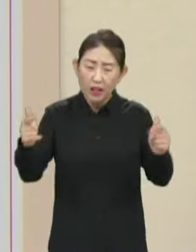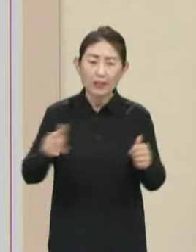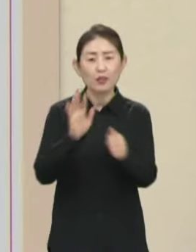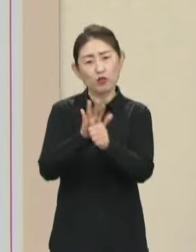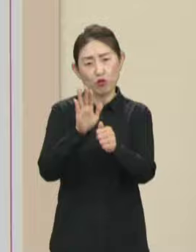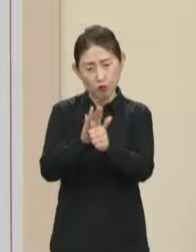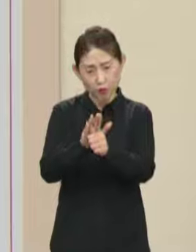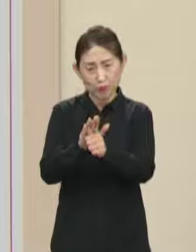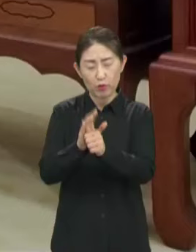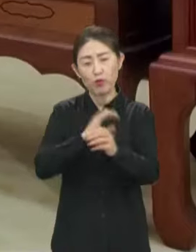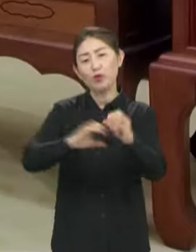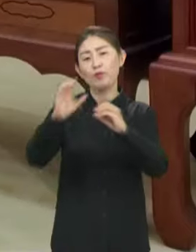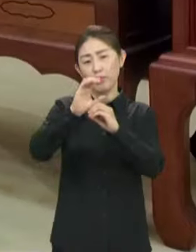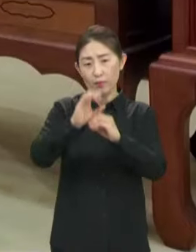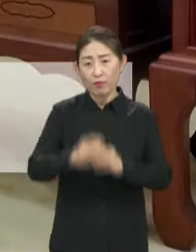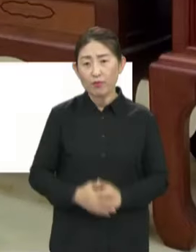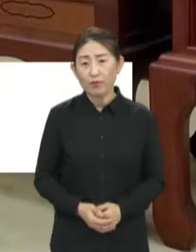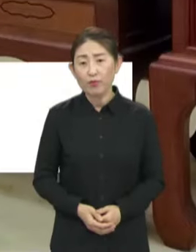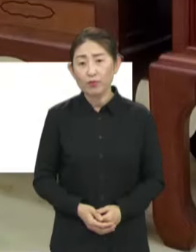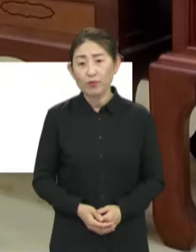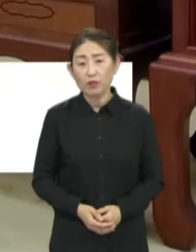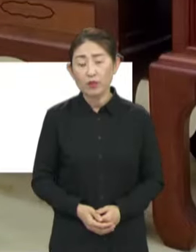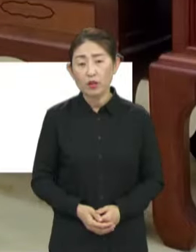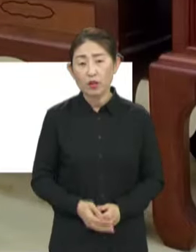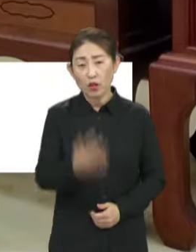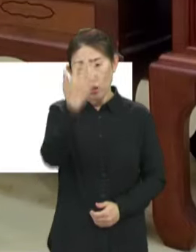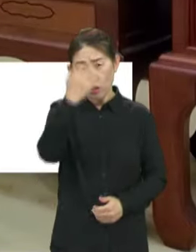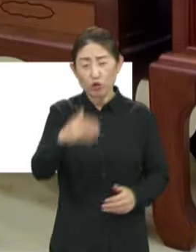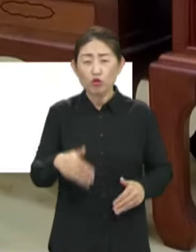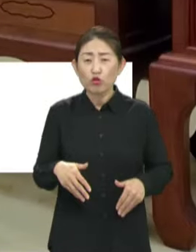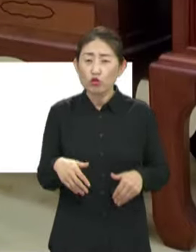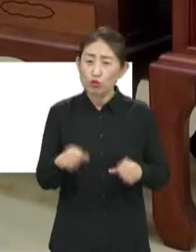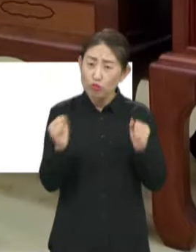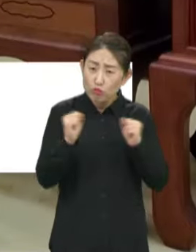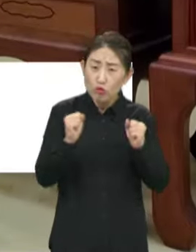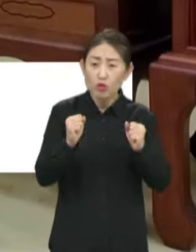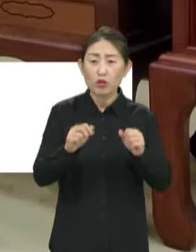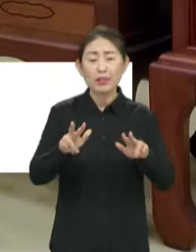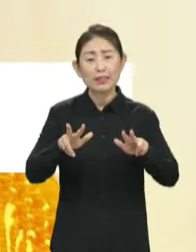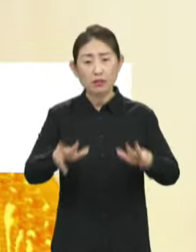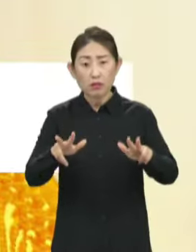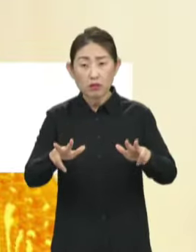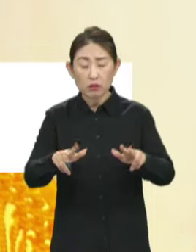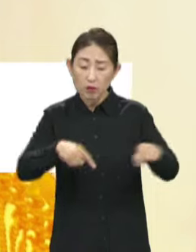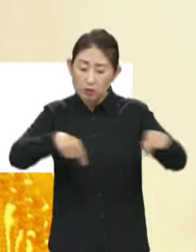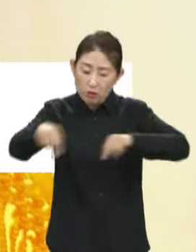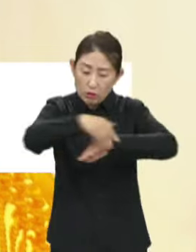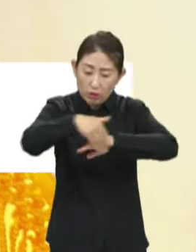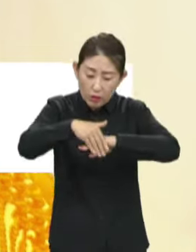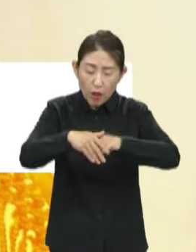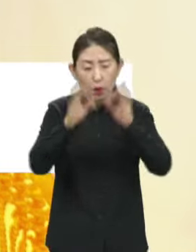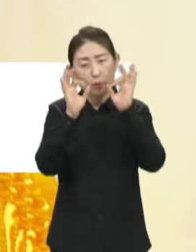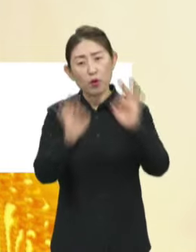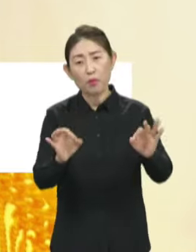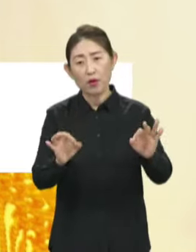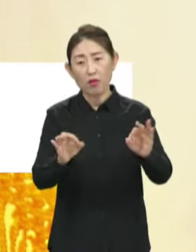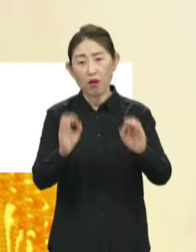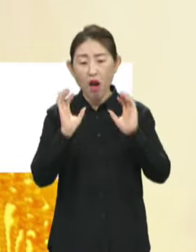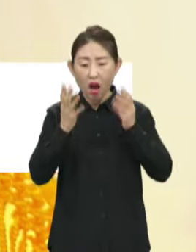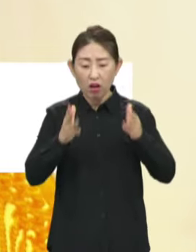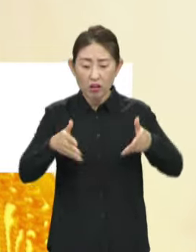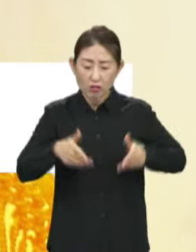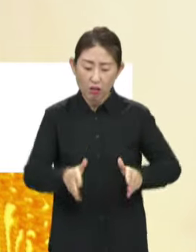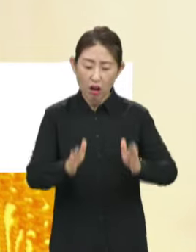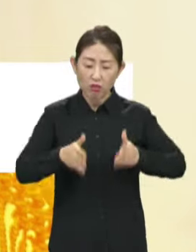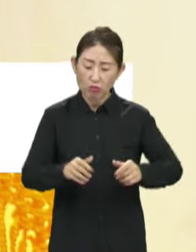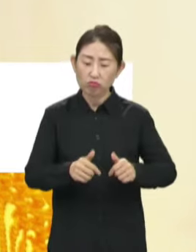방침입니다. 충청북도가 하나의 저출산 문제를 해결하는 그런 변화의